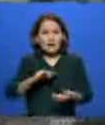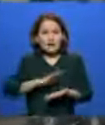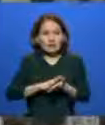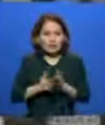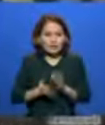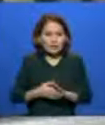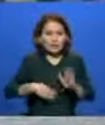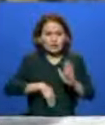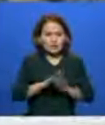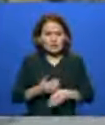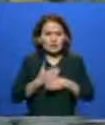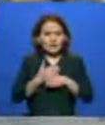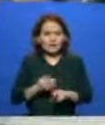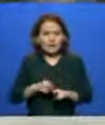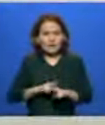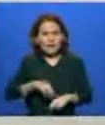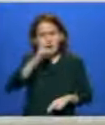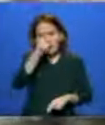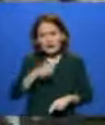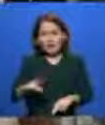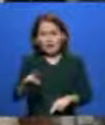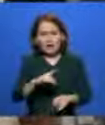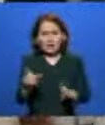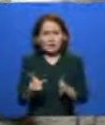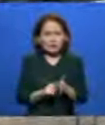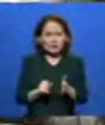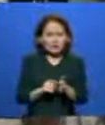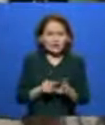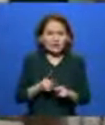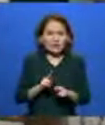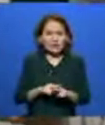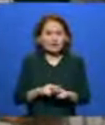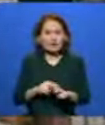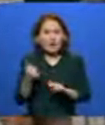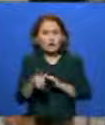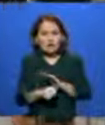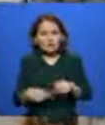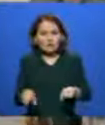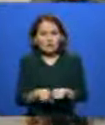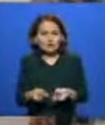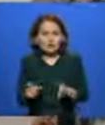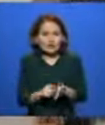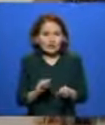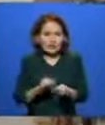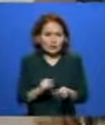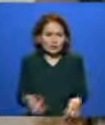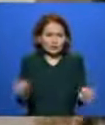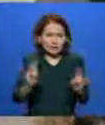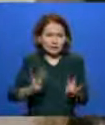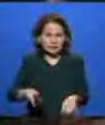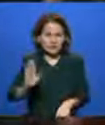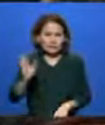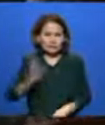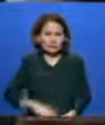қарамастан Франция үкіметі Греция мен Испания секілді зейнетақы мен жұмыссыздарға берілетін төлемдерді қысқартпайды. Назерке Абдрахманқызы,